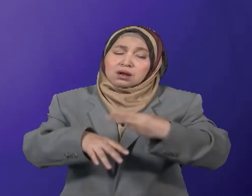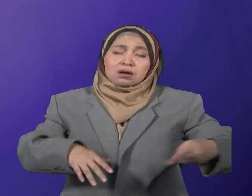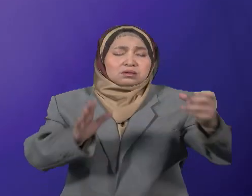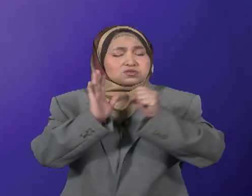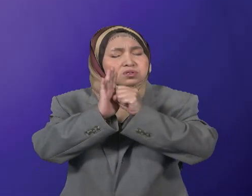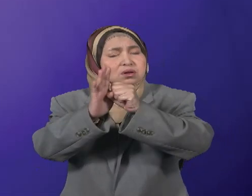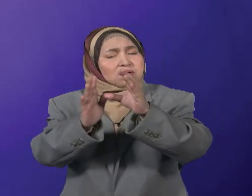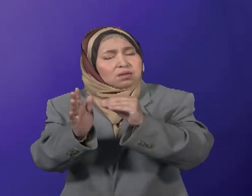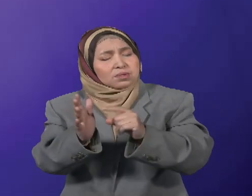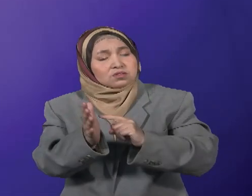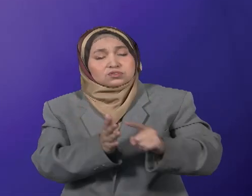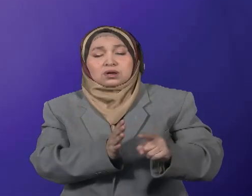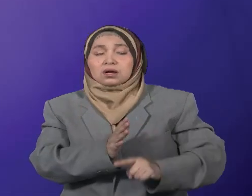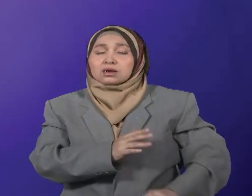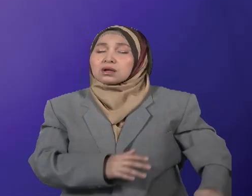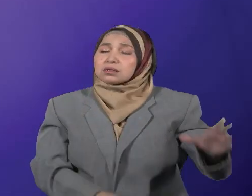الصدقات